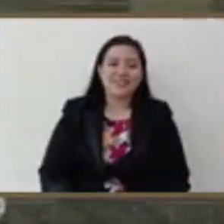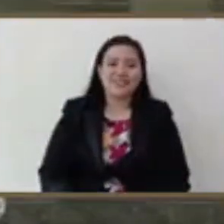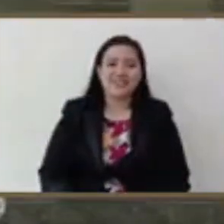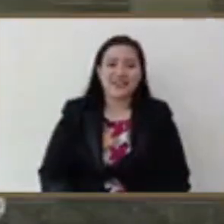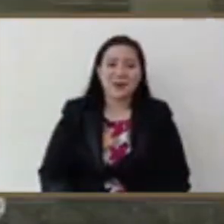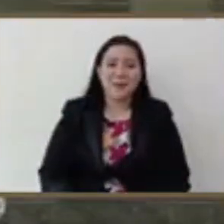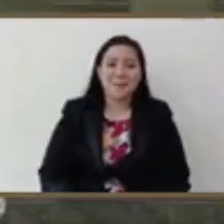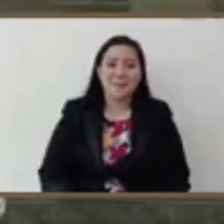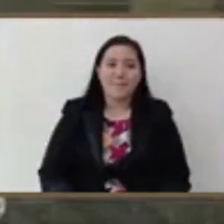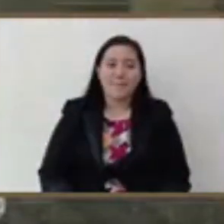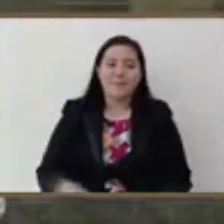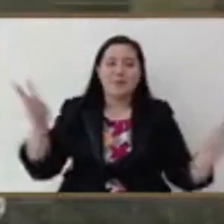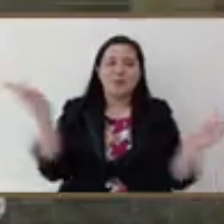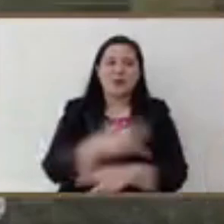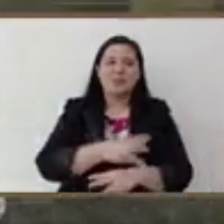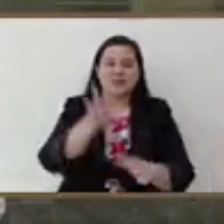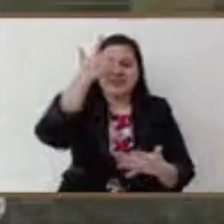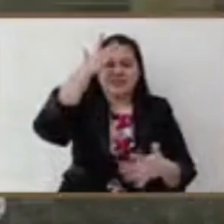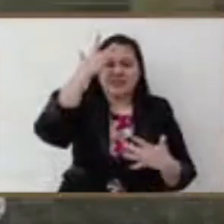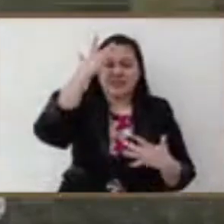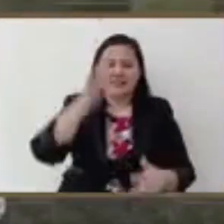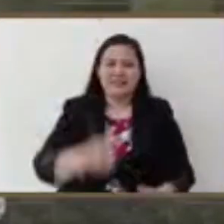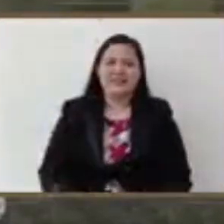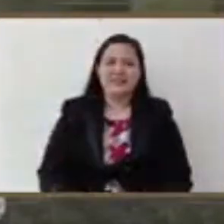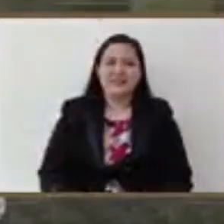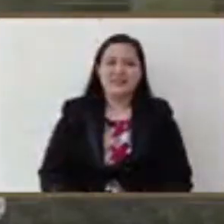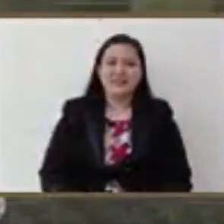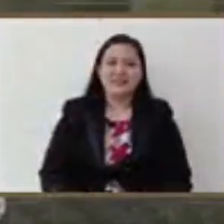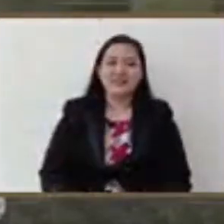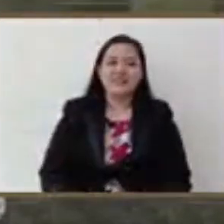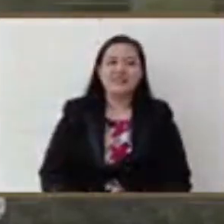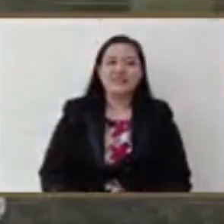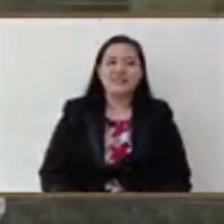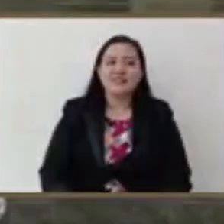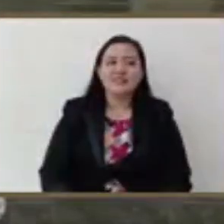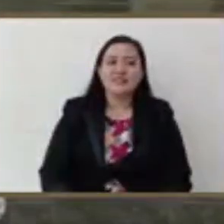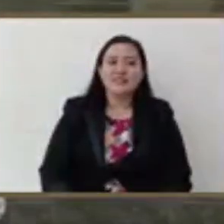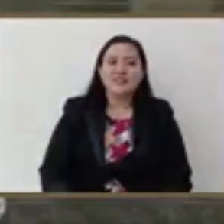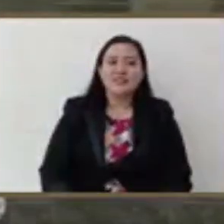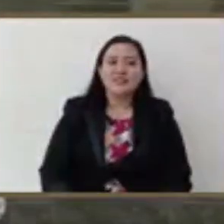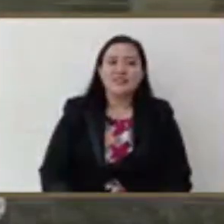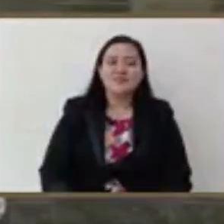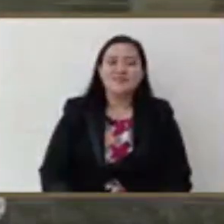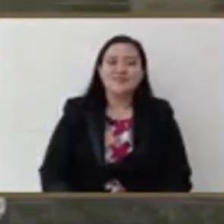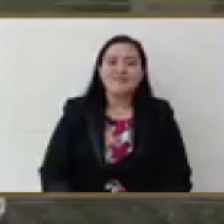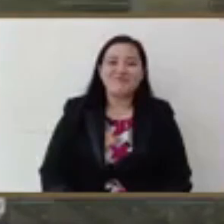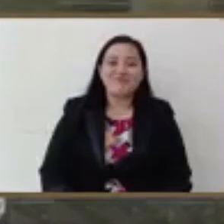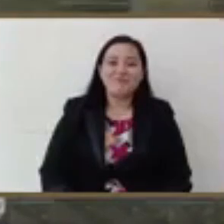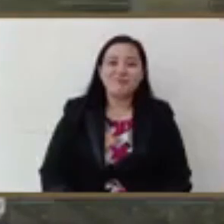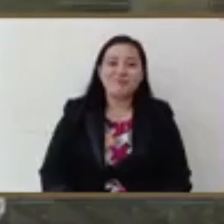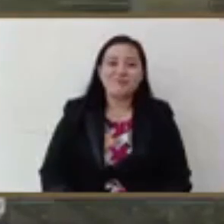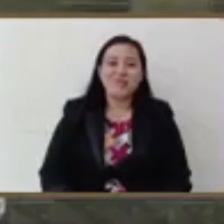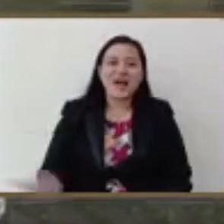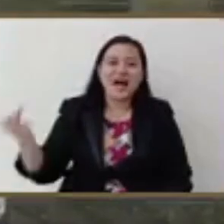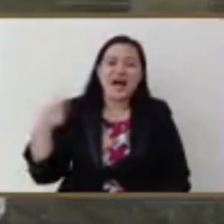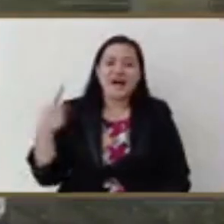bumukol dito sa may kilikili, bakit may biglang sumakit dito sa may batok, you know, na parang umaakit dito, na parang dumidilim